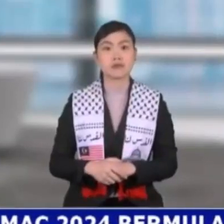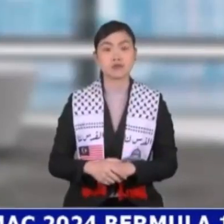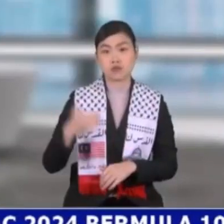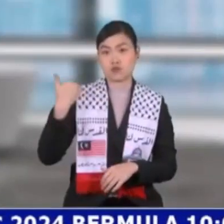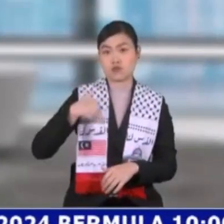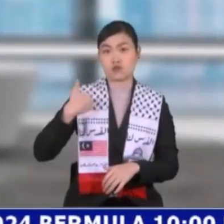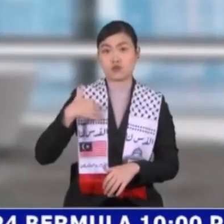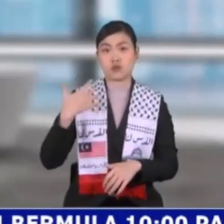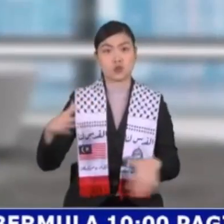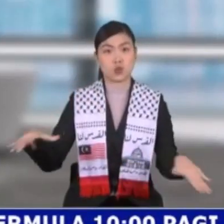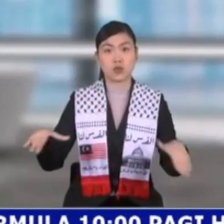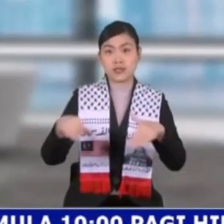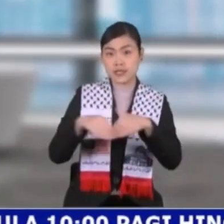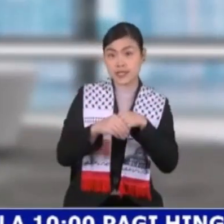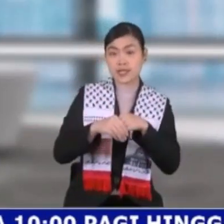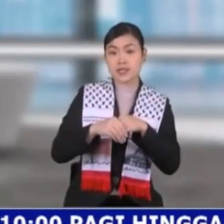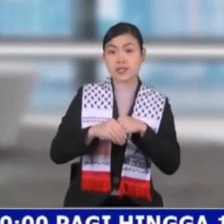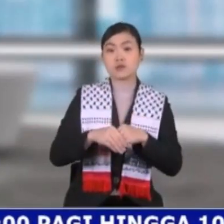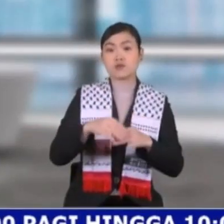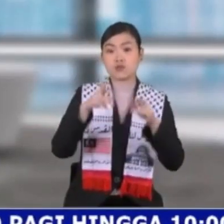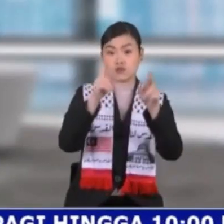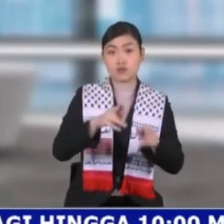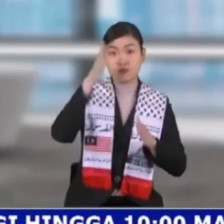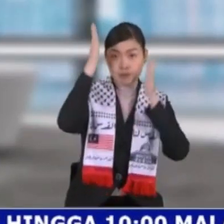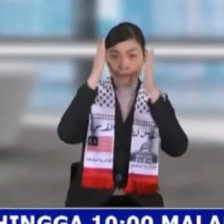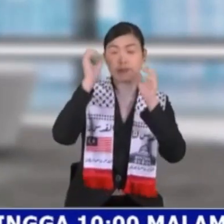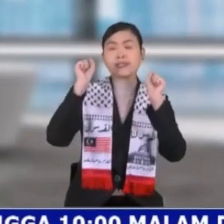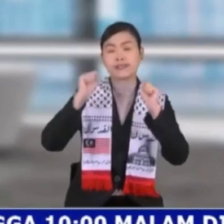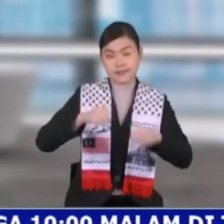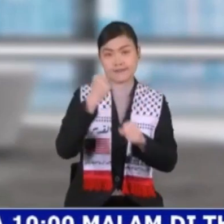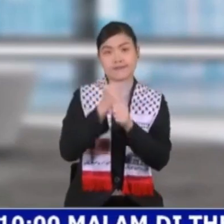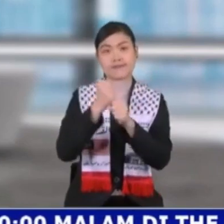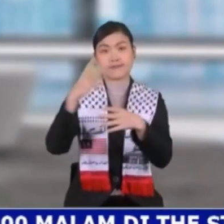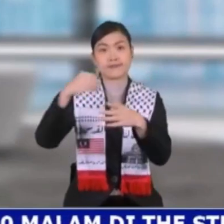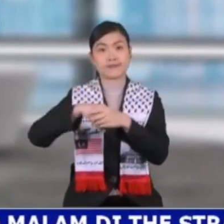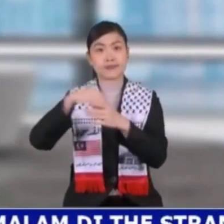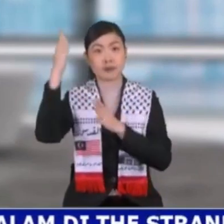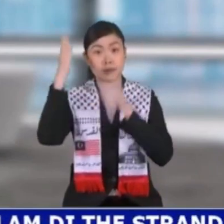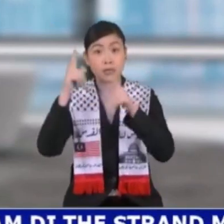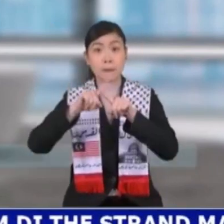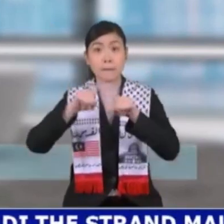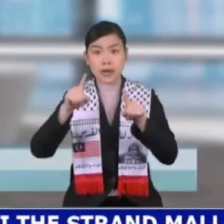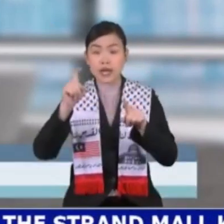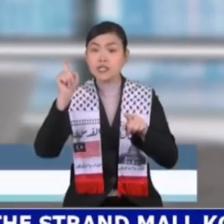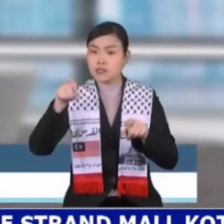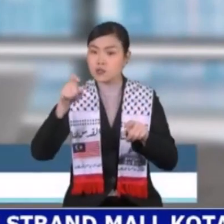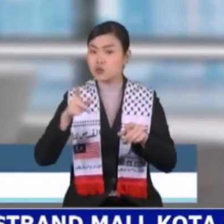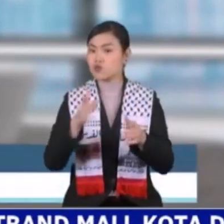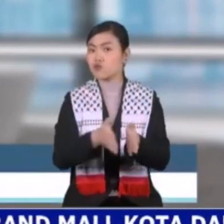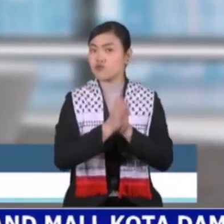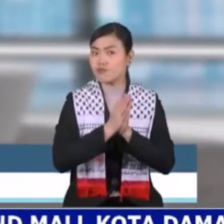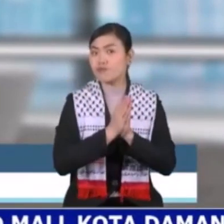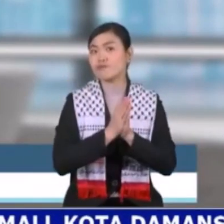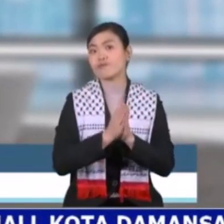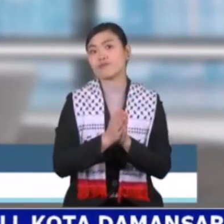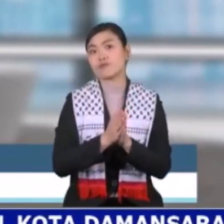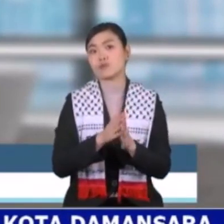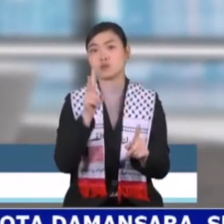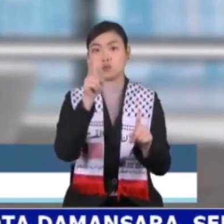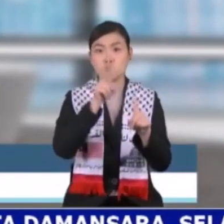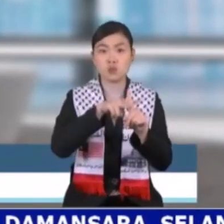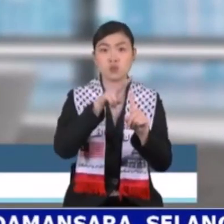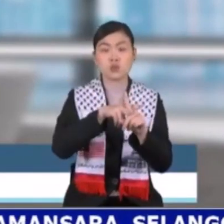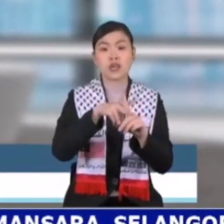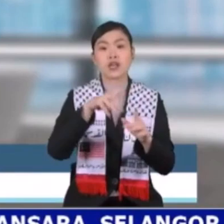Warga asing yang berkahwin dengan rakyat Malaysia dibenar bekerja dalam negara. Namun, individu terbabit perlulah memohon kelayakan tersebut melalui Jabatan